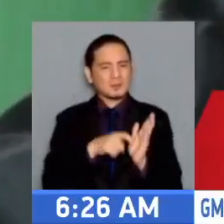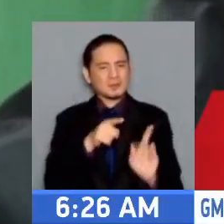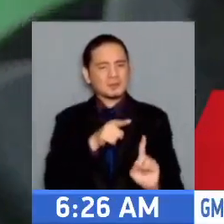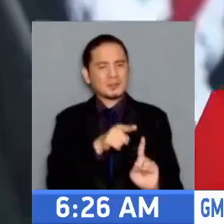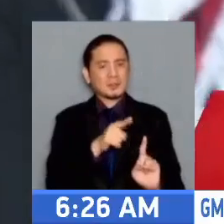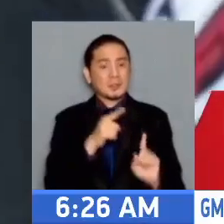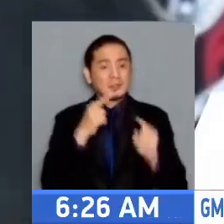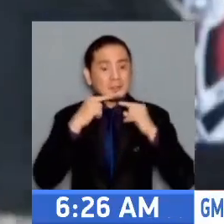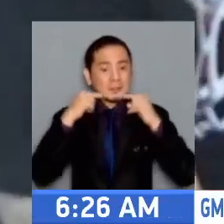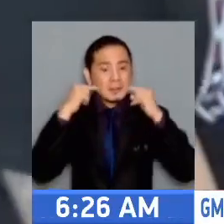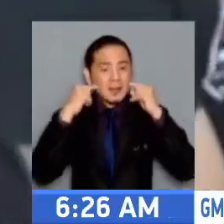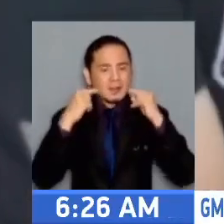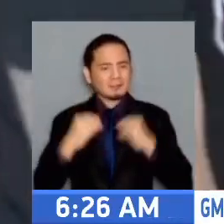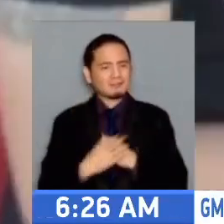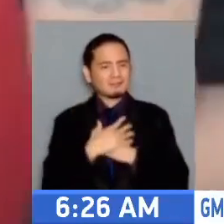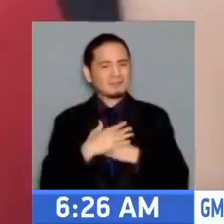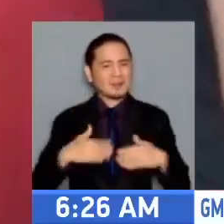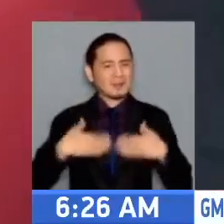nagpapasalamat.